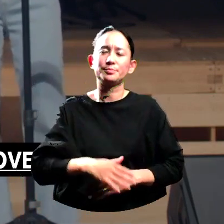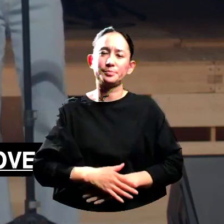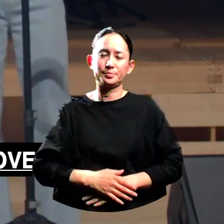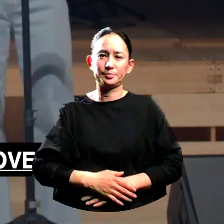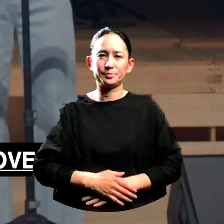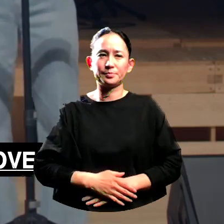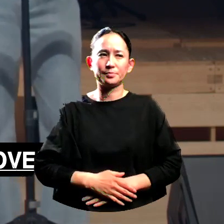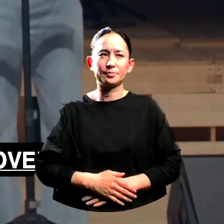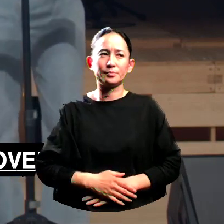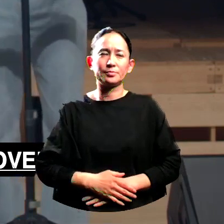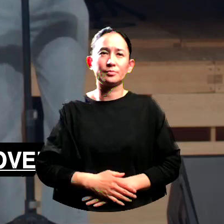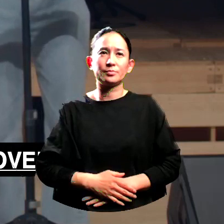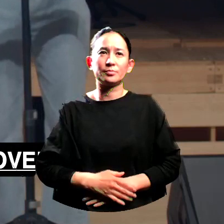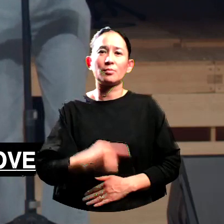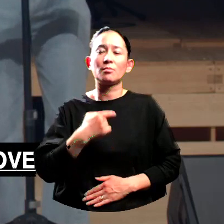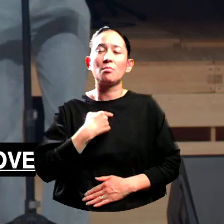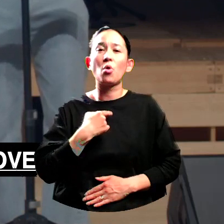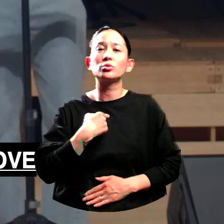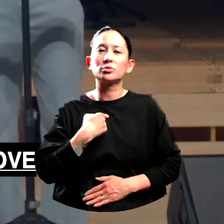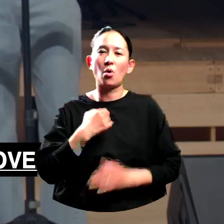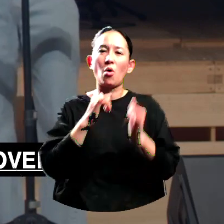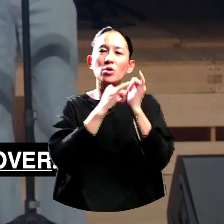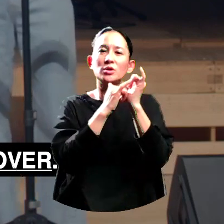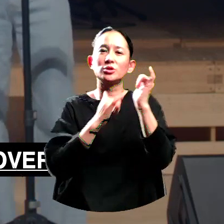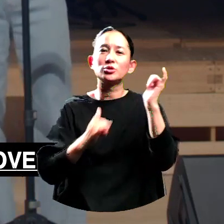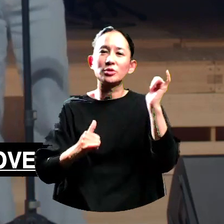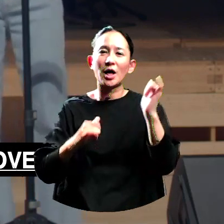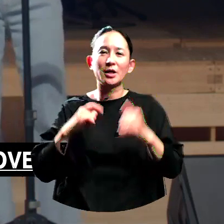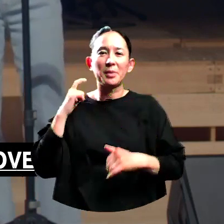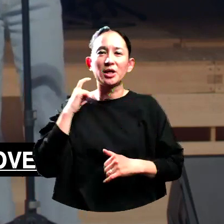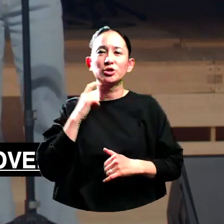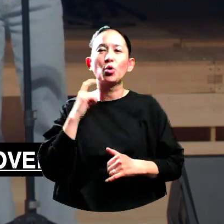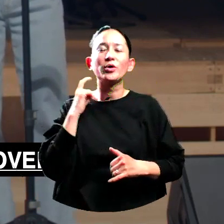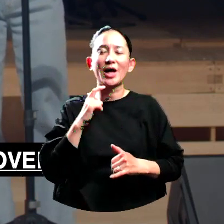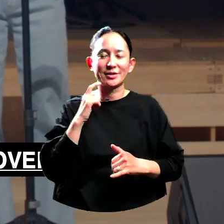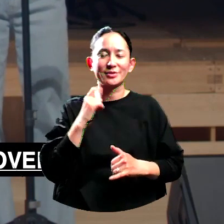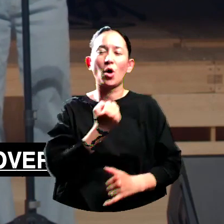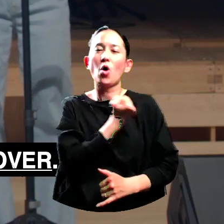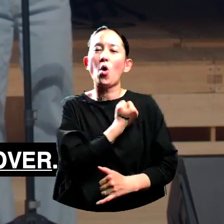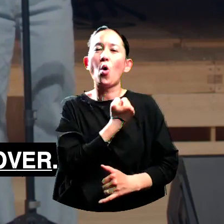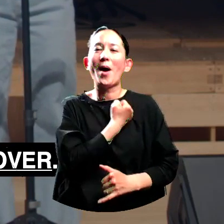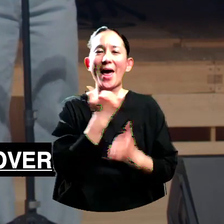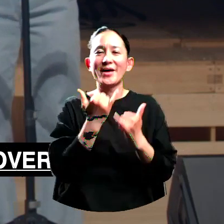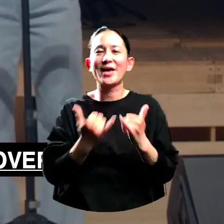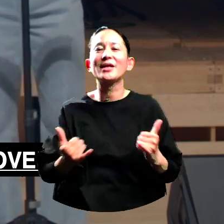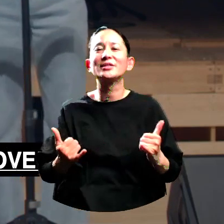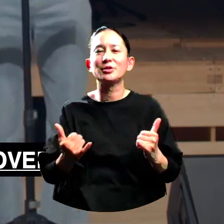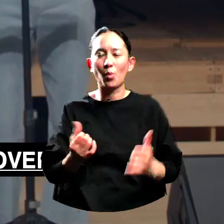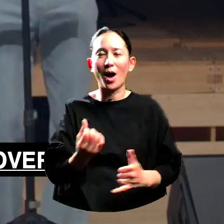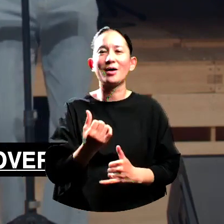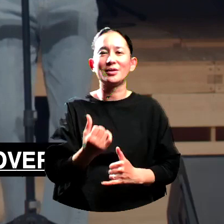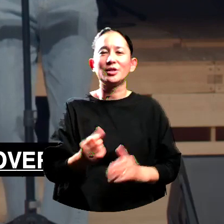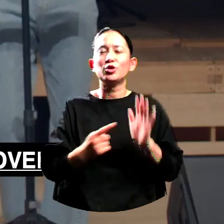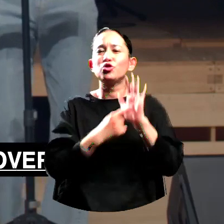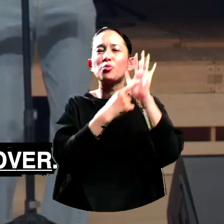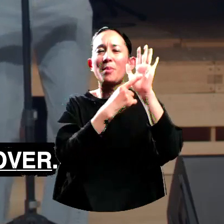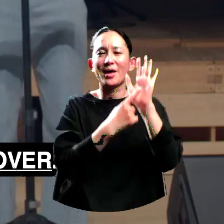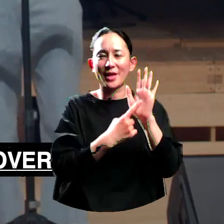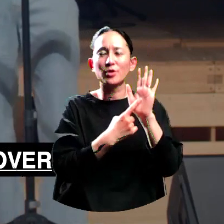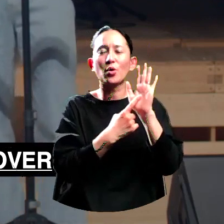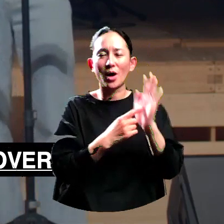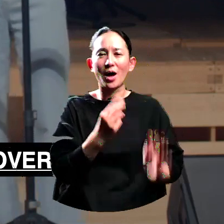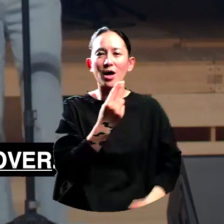over. 僕の世代、昭和世代でお笑い芸人といえばドリフターズなんですよね。 The comedian group